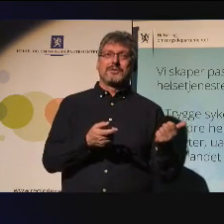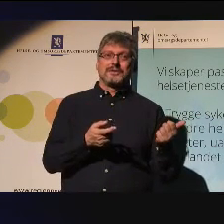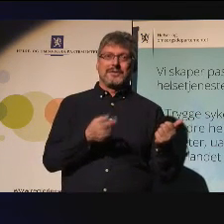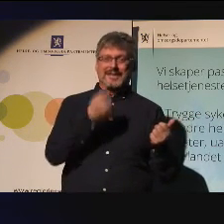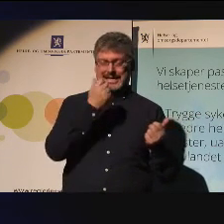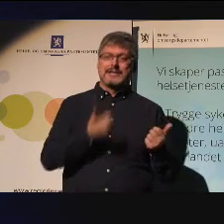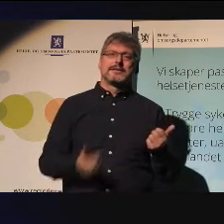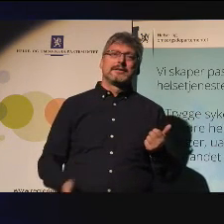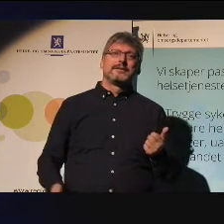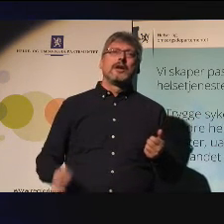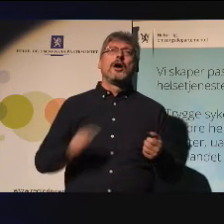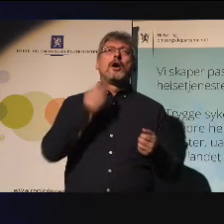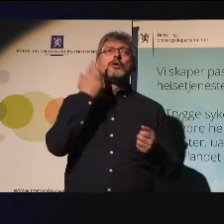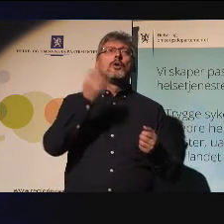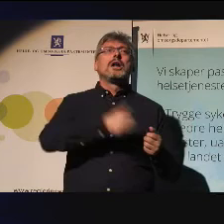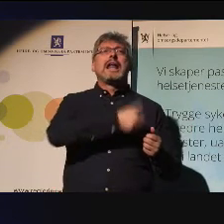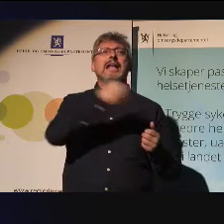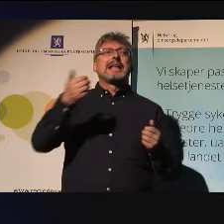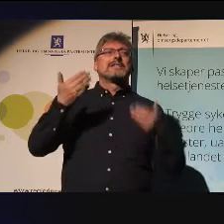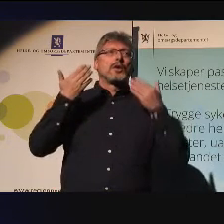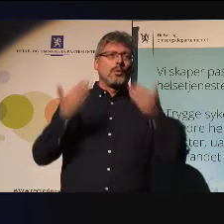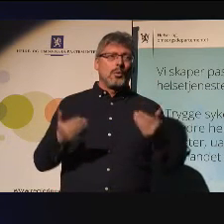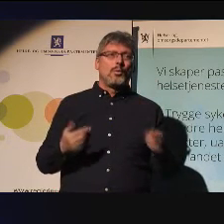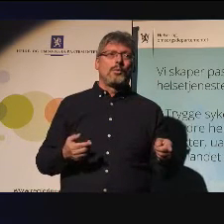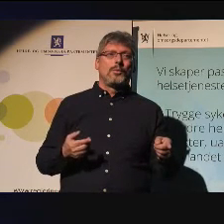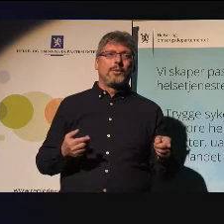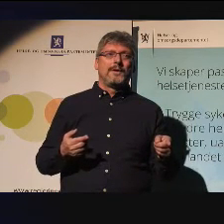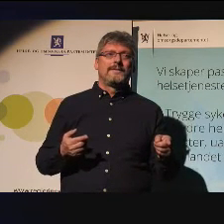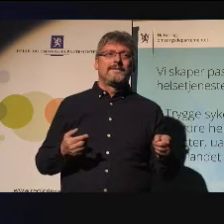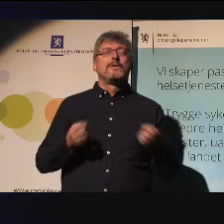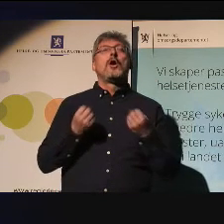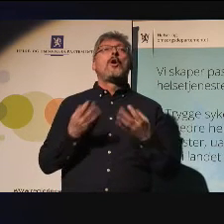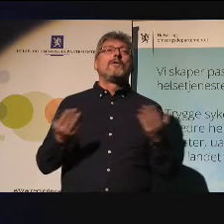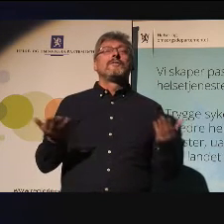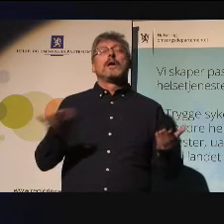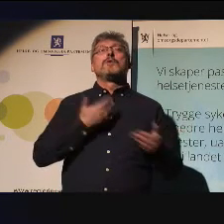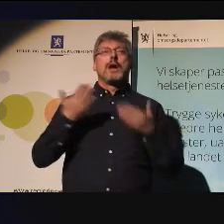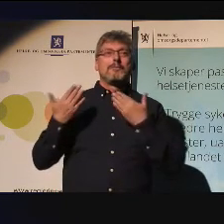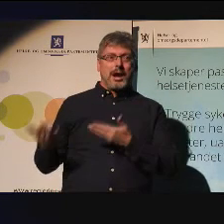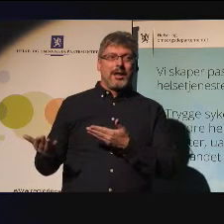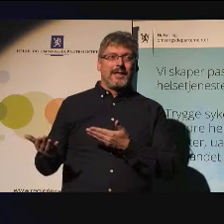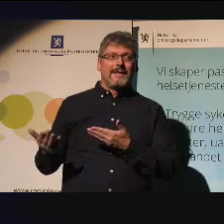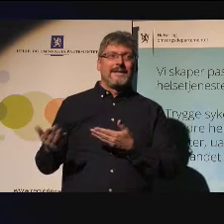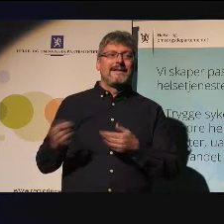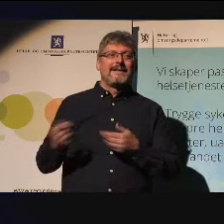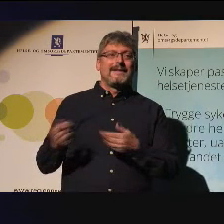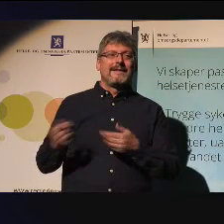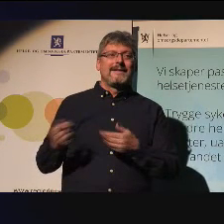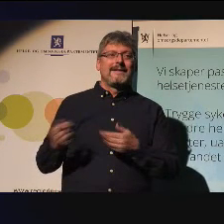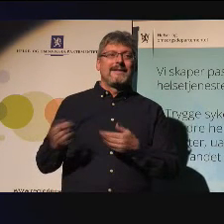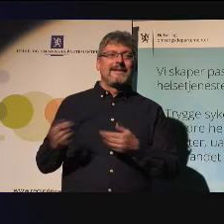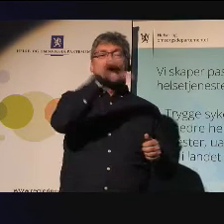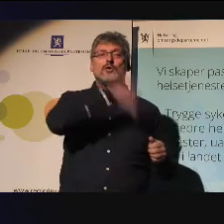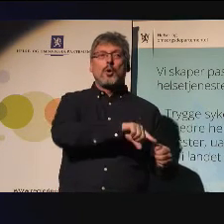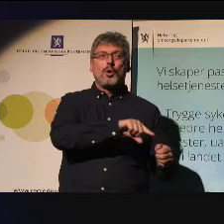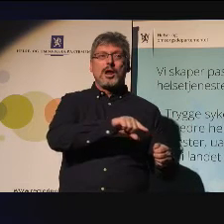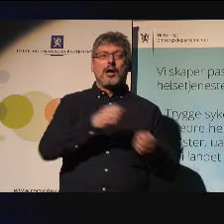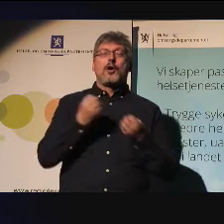nesten. Når ledelsen er god, så er ofte mye godt. Når ledelsen er dårlig, så er ofte mye